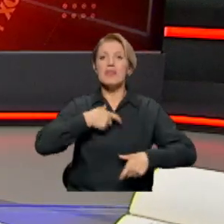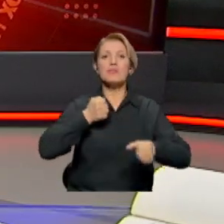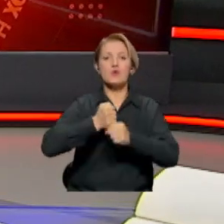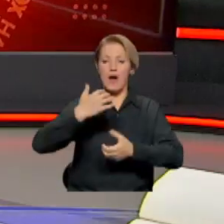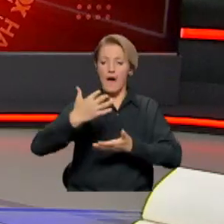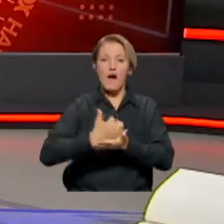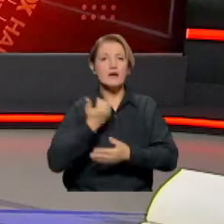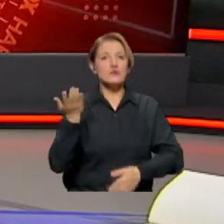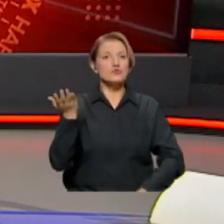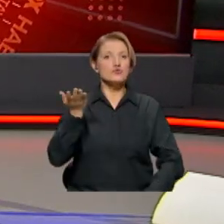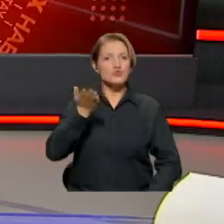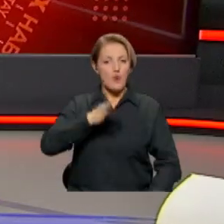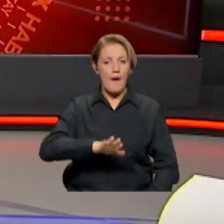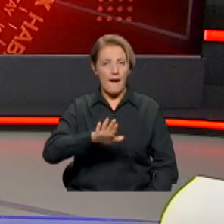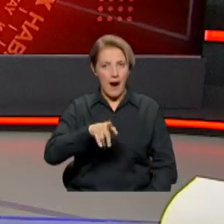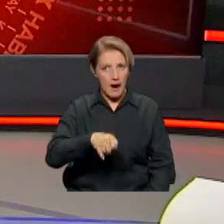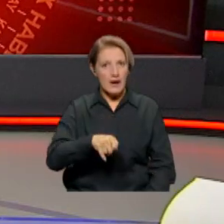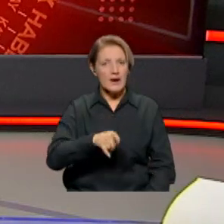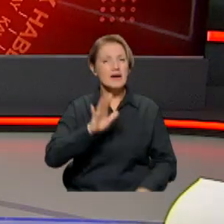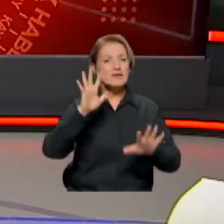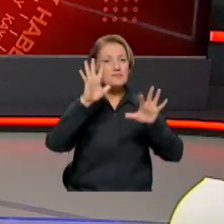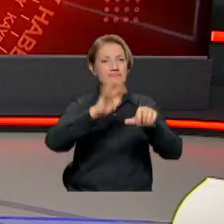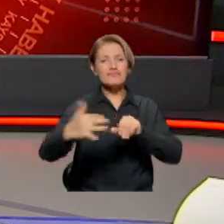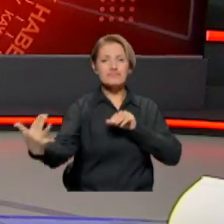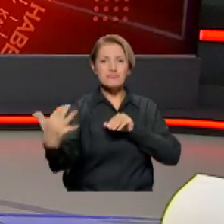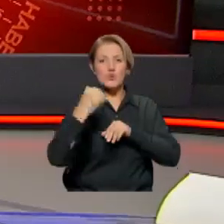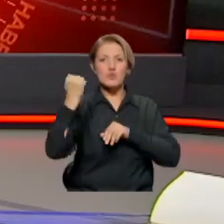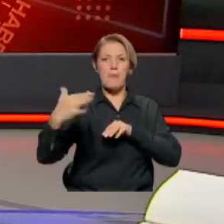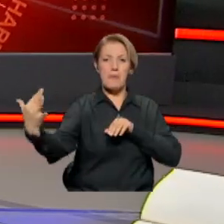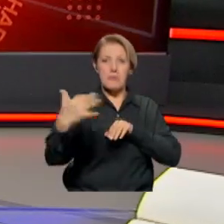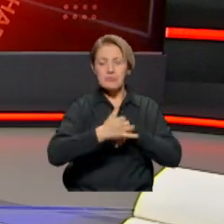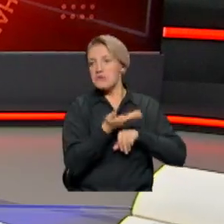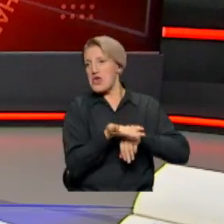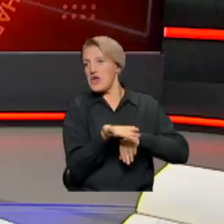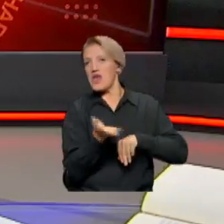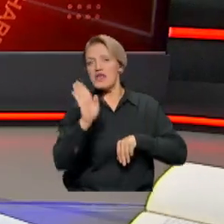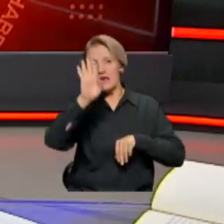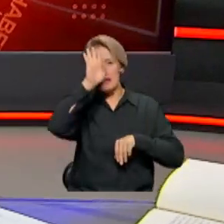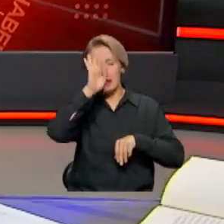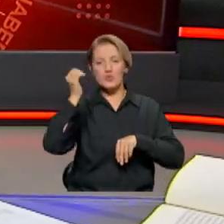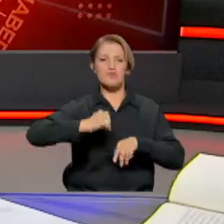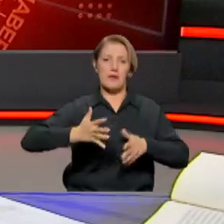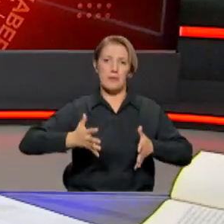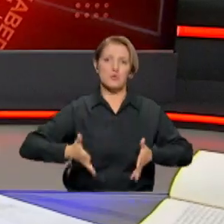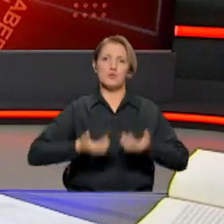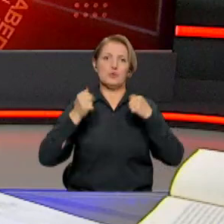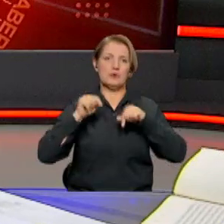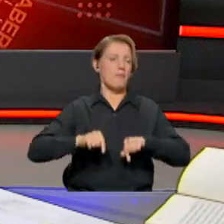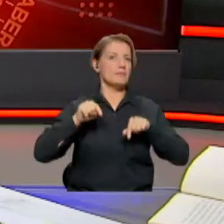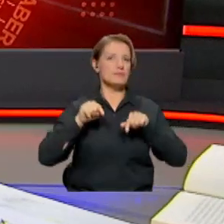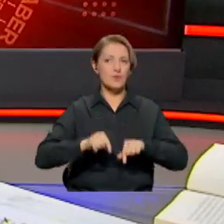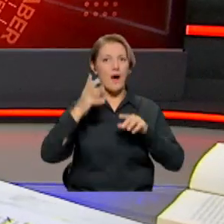sonra işgalde işgalciler de gitti işgal de ortadan kalktı ve İstanbul düşman işgalinden kurtuldu bu